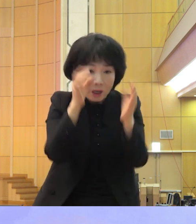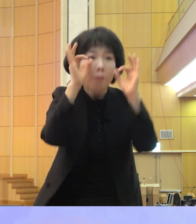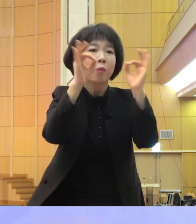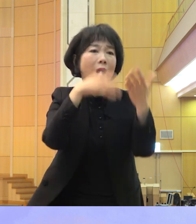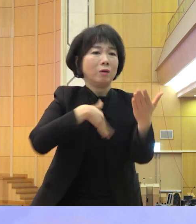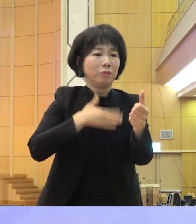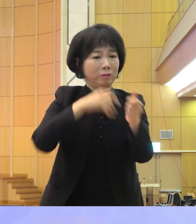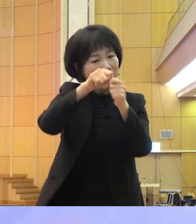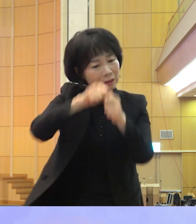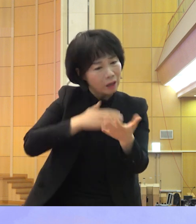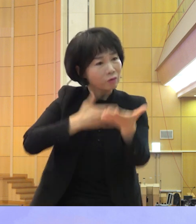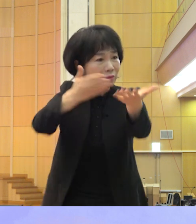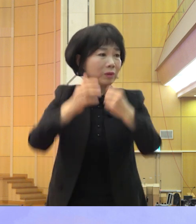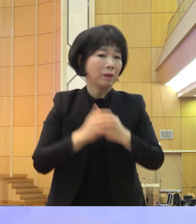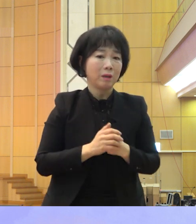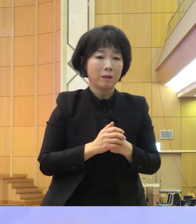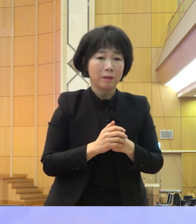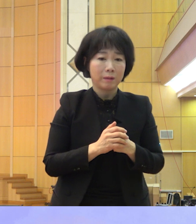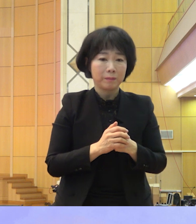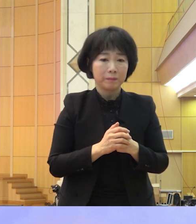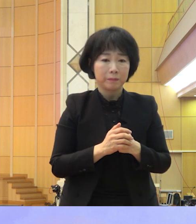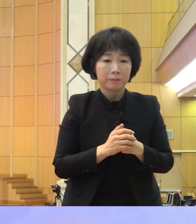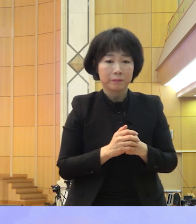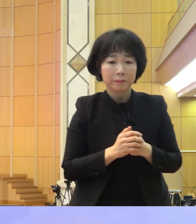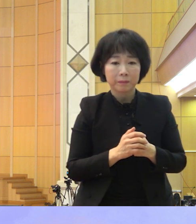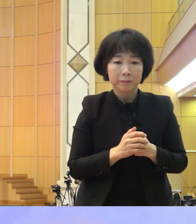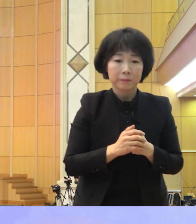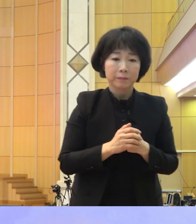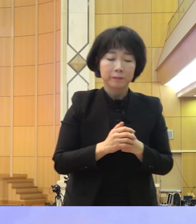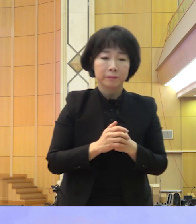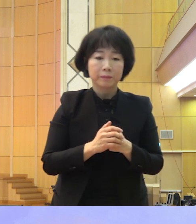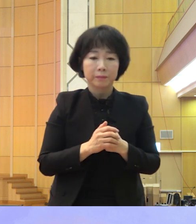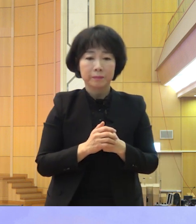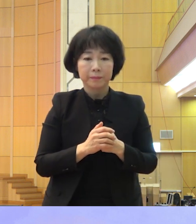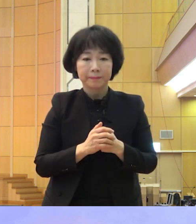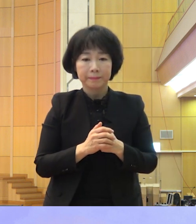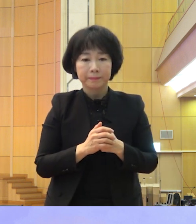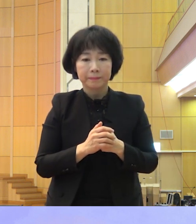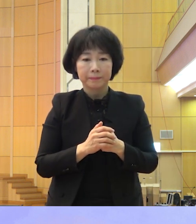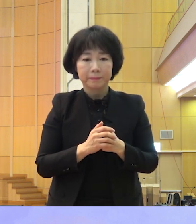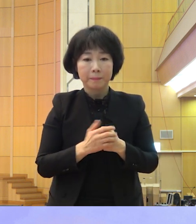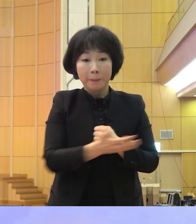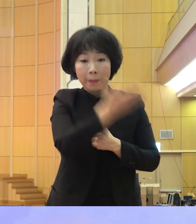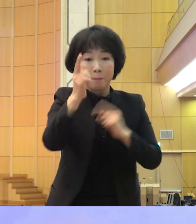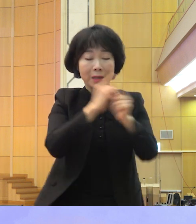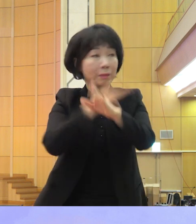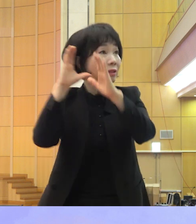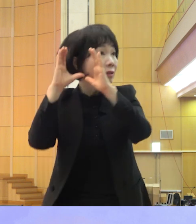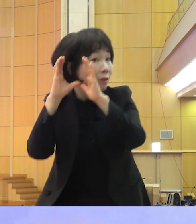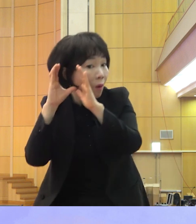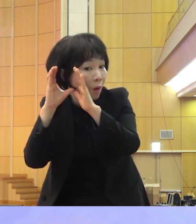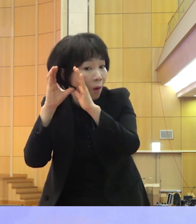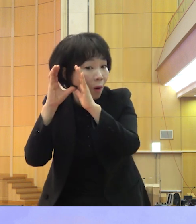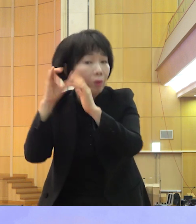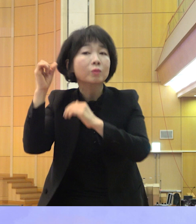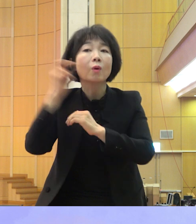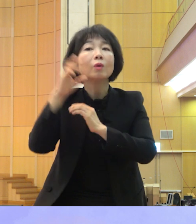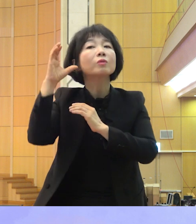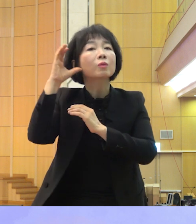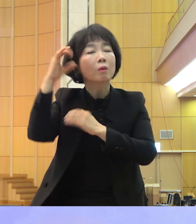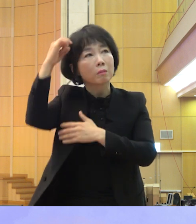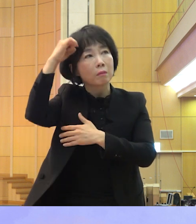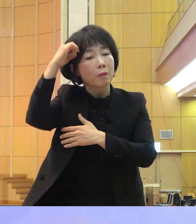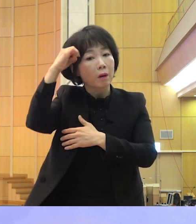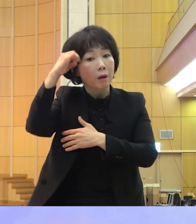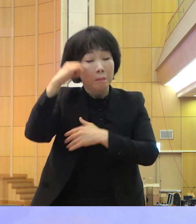설교하면 여러분 성경 찾는데도 복잡하지 않고 그러겠지만 여러분이 듣는 것도 듣지만